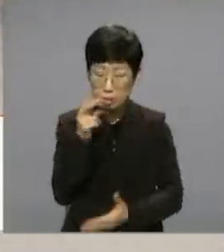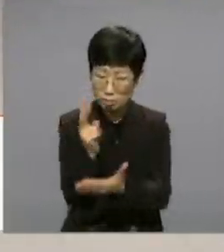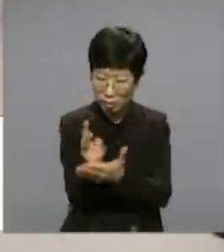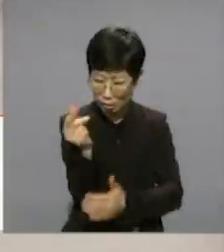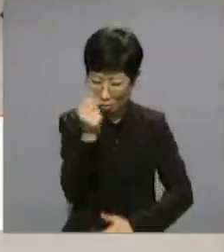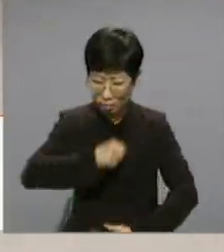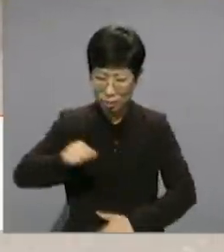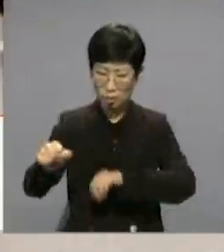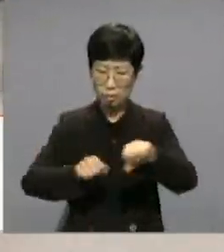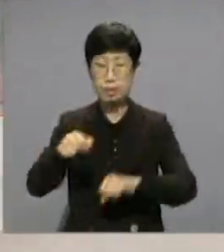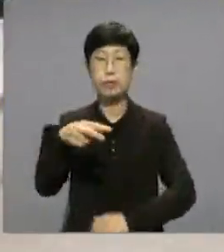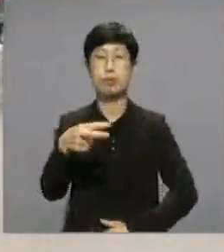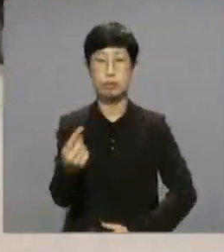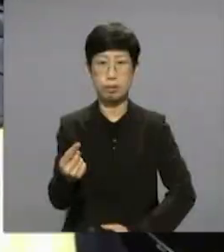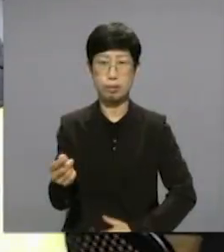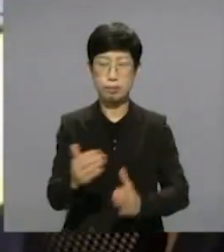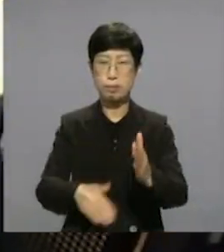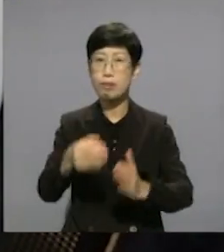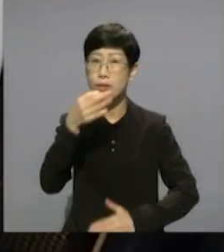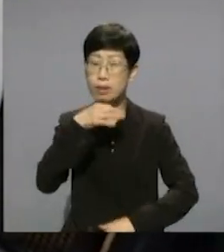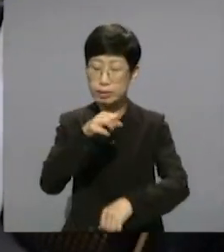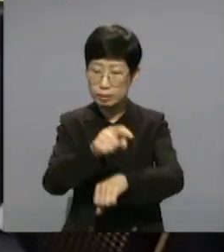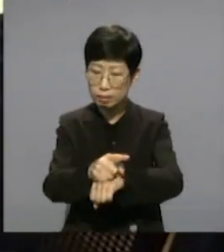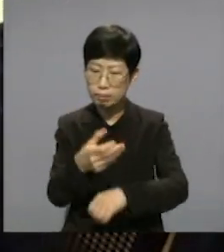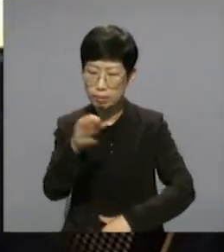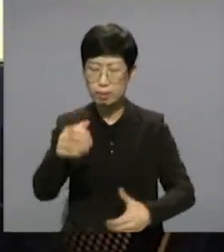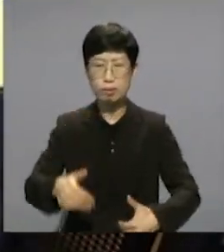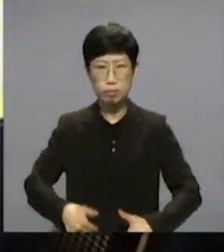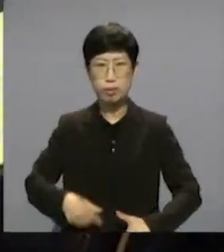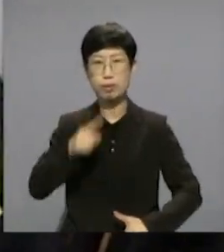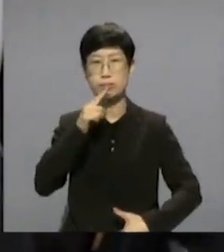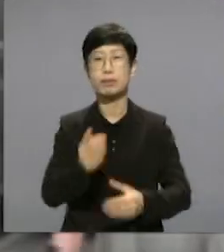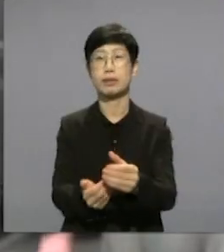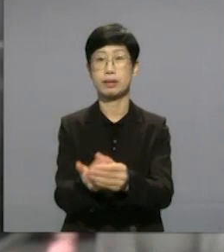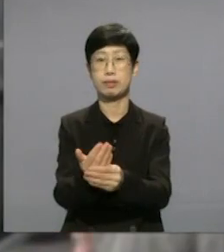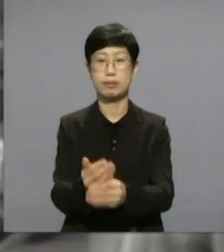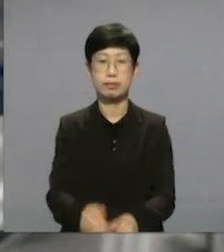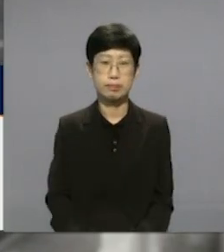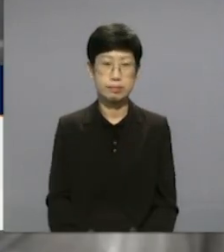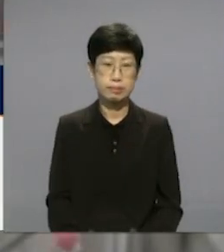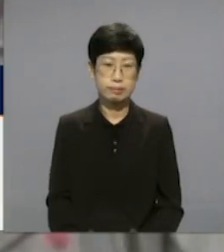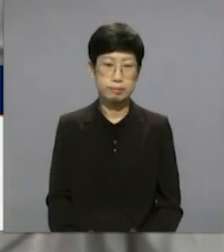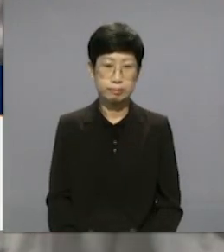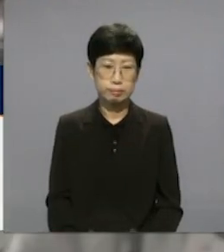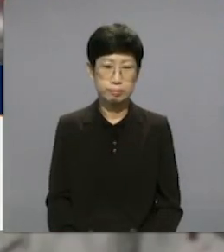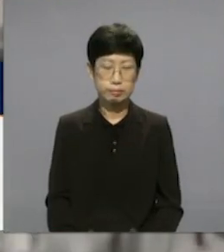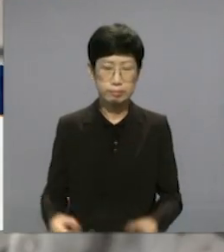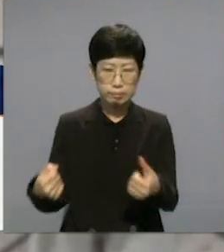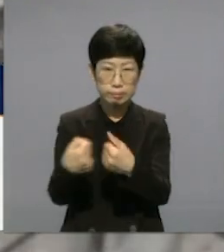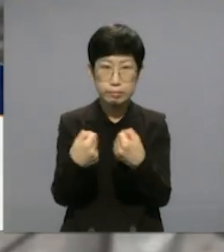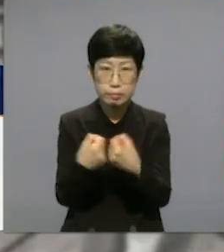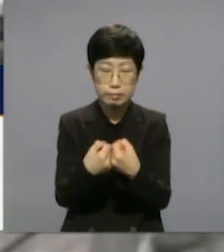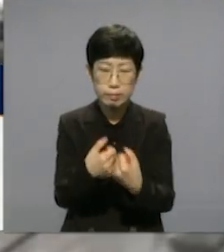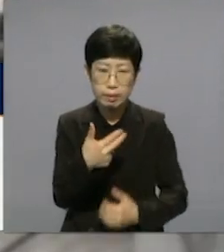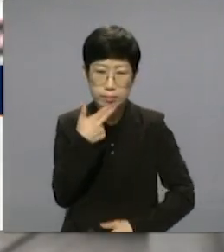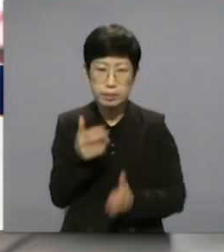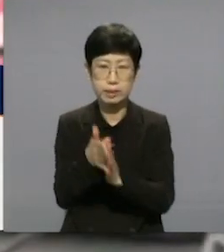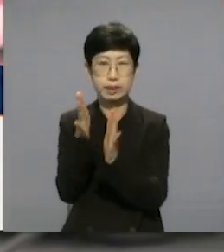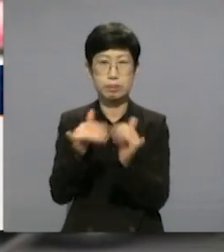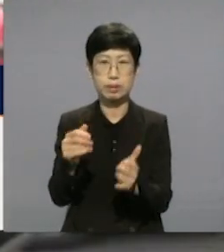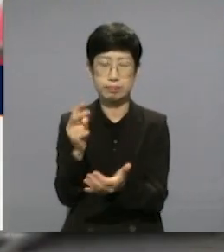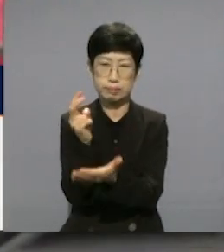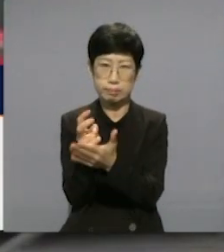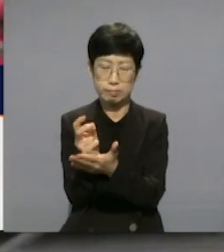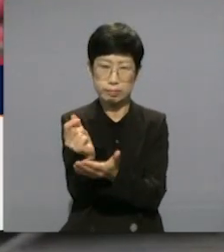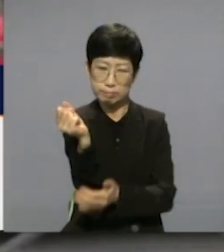어긋나는 활동이더라도 공익성을 인정해야 한다는 주장도 있습니다. È quello di porre fine alla criminalizzazione di chi